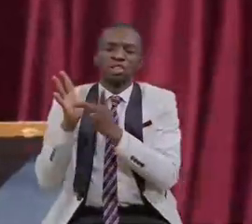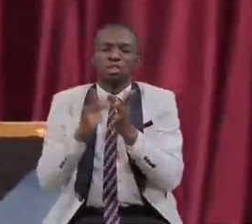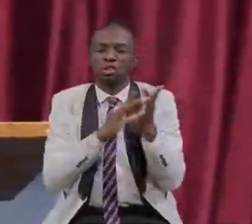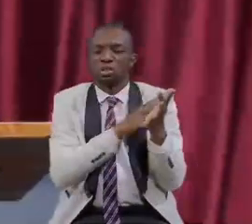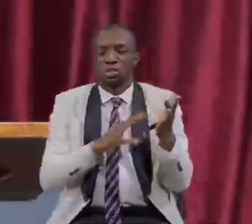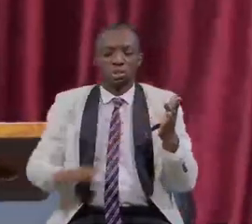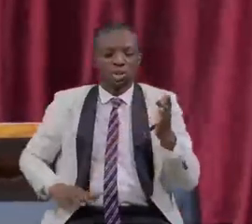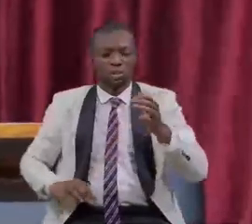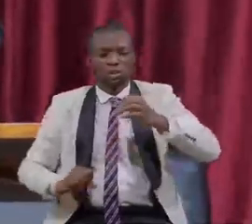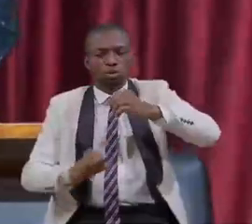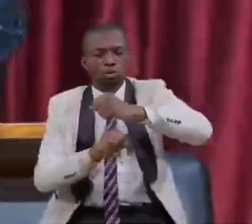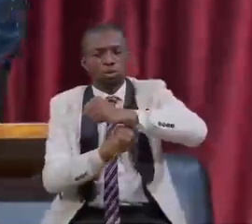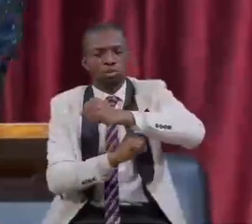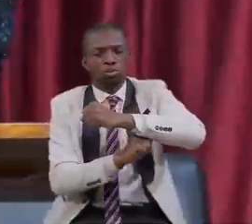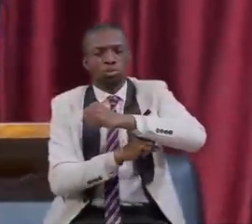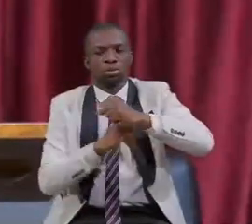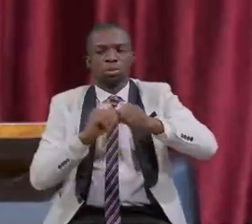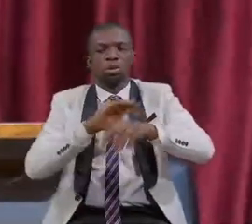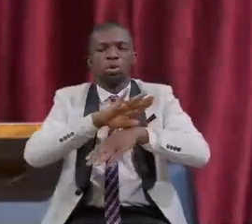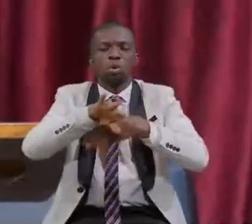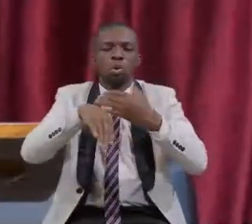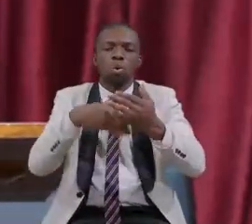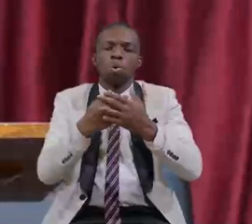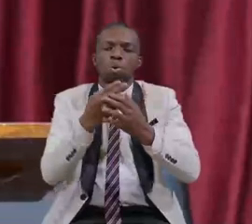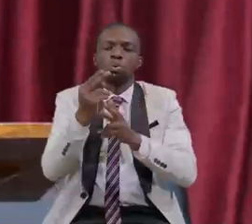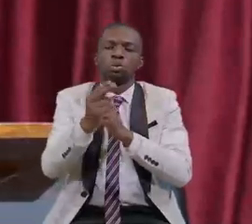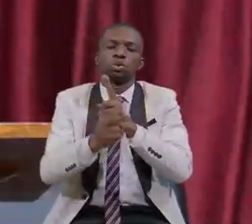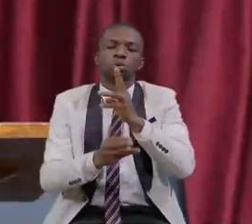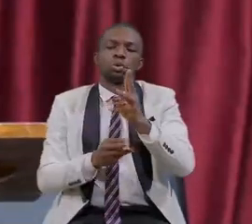l'univers. On peut voir l'ordre.